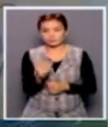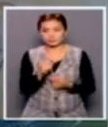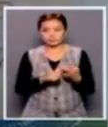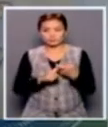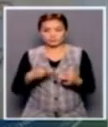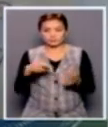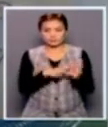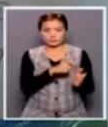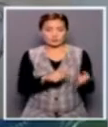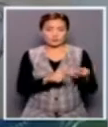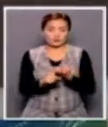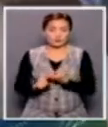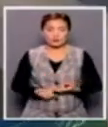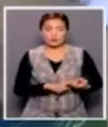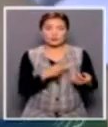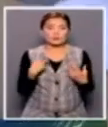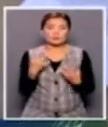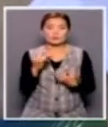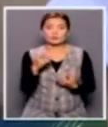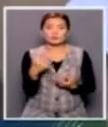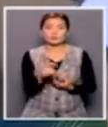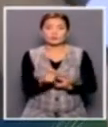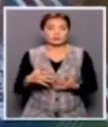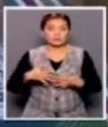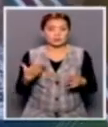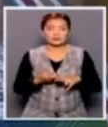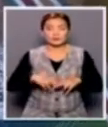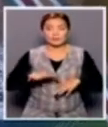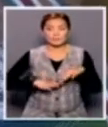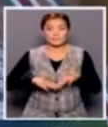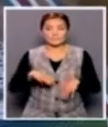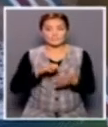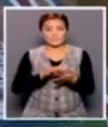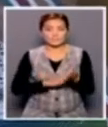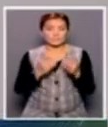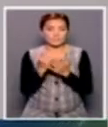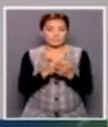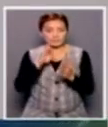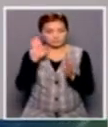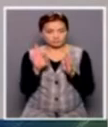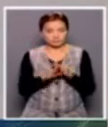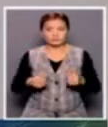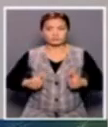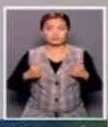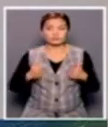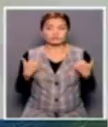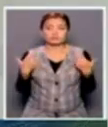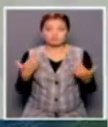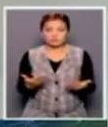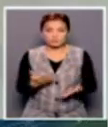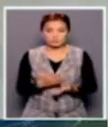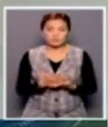вирусты 8 адам жұқтырған, олардың дені жылойлықтар. Сондықтан мамандар енгізілген ережелерге қол сілтемеуге кеңес